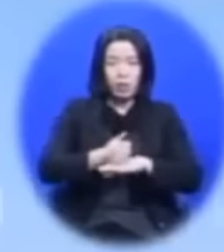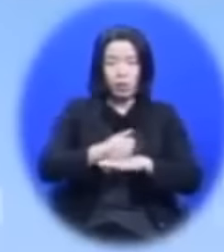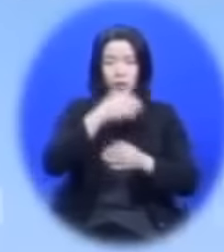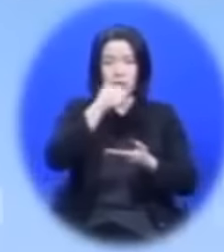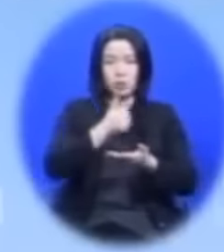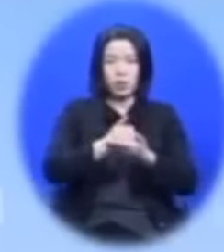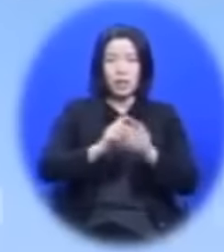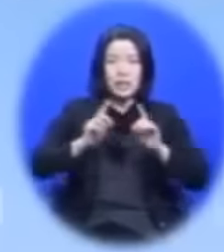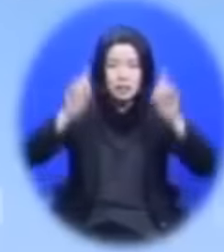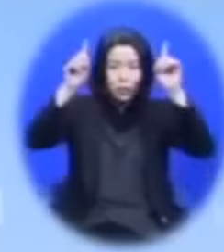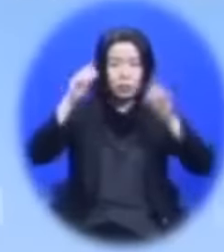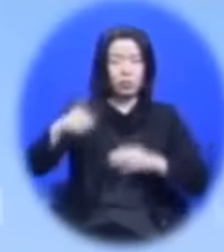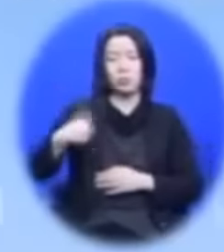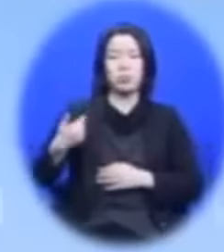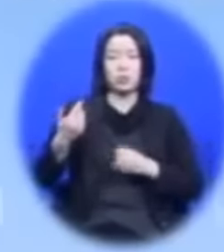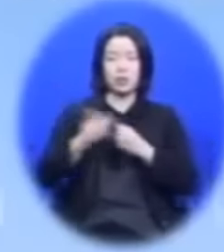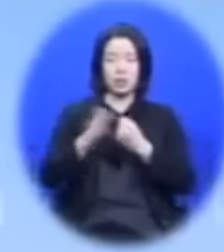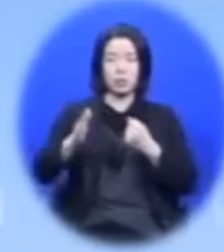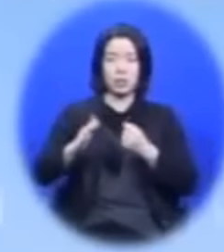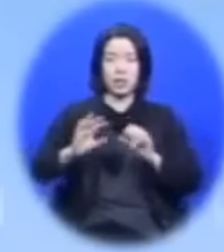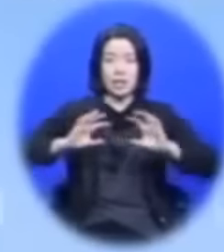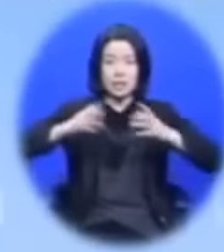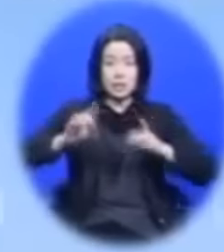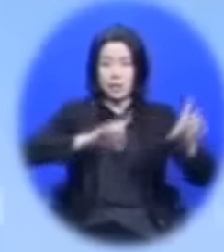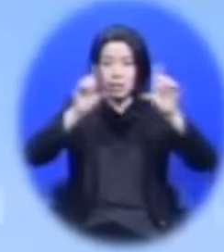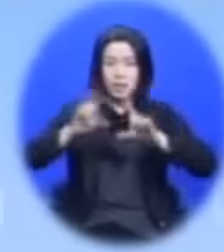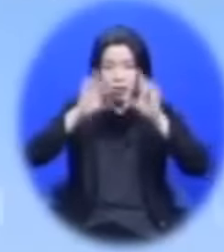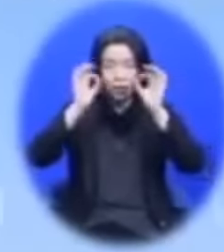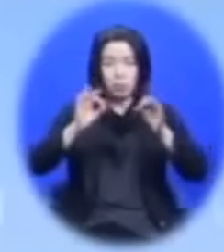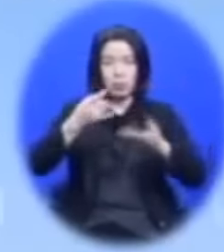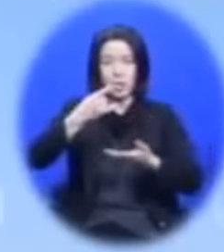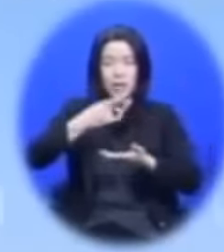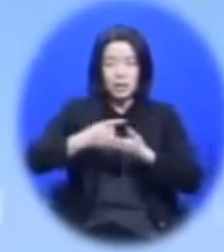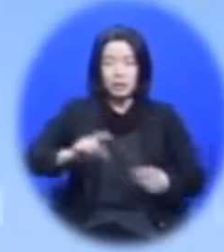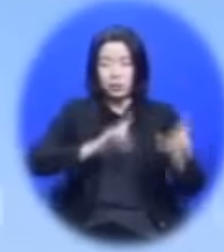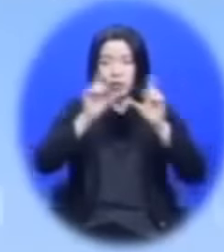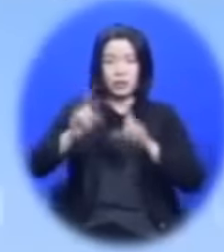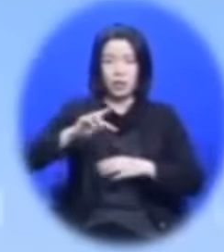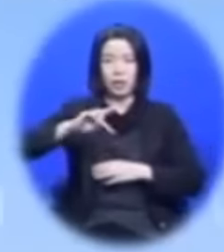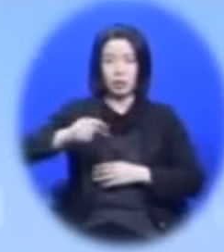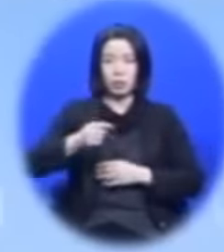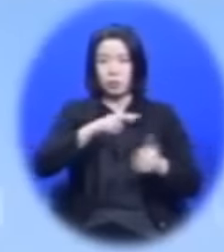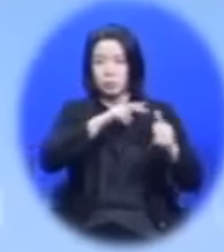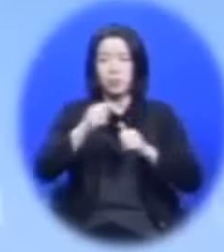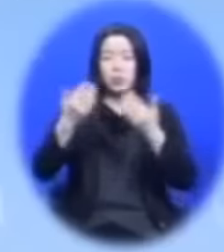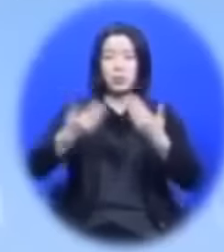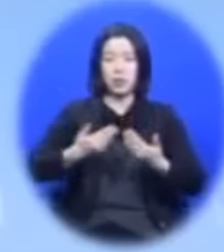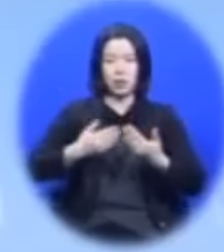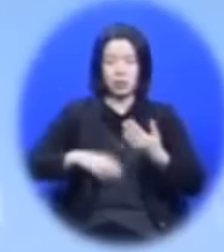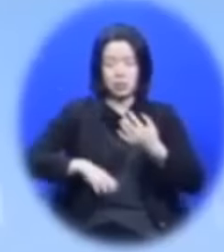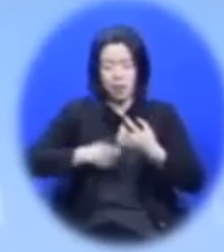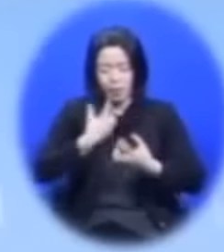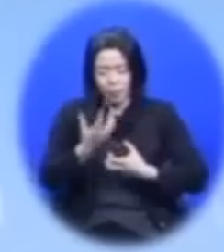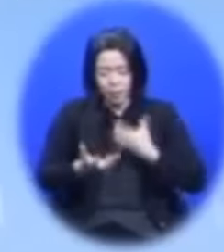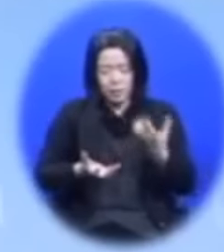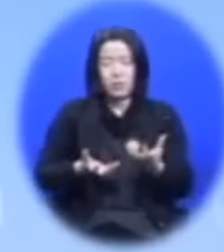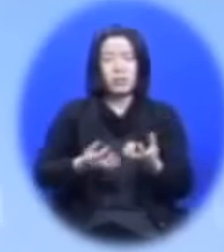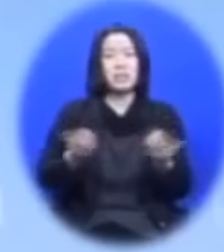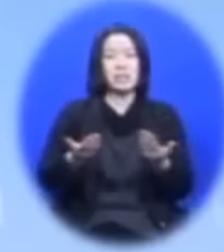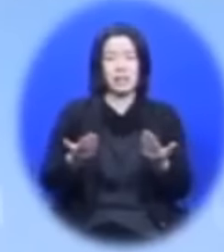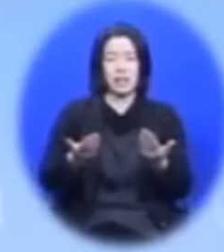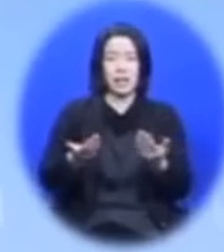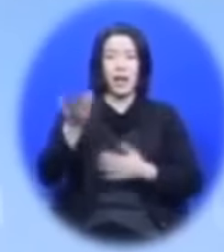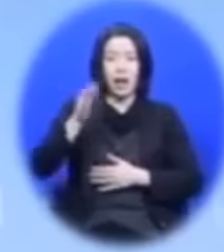그런 거예요. 세상 살다 보면 의롭게 사는데도 미움을 받아요. 정말 속 뒤집어지는 일이죠.